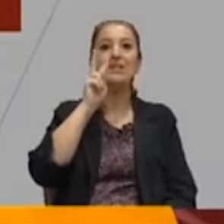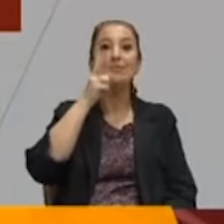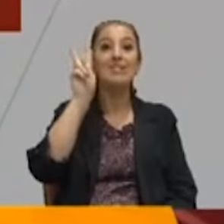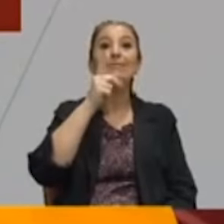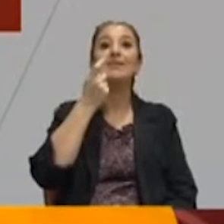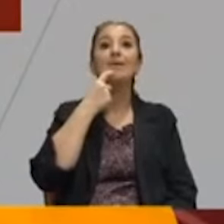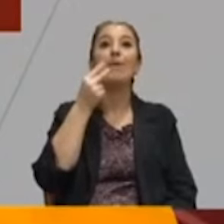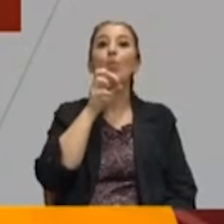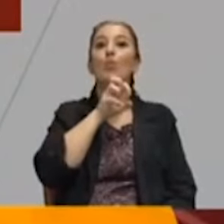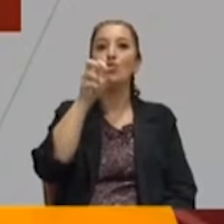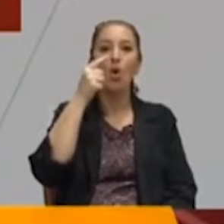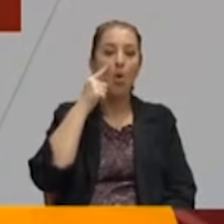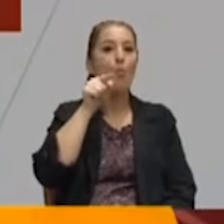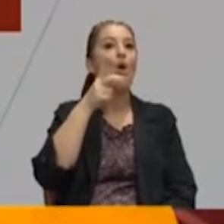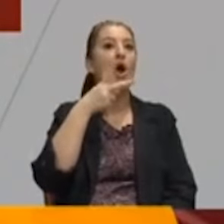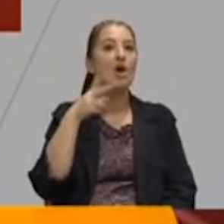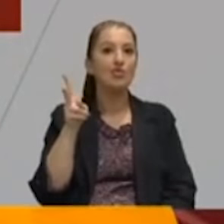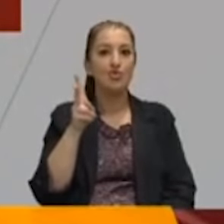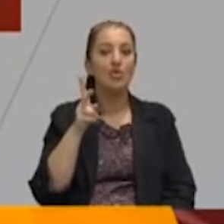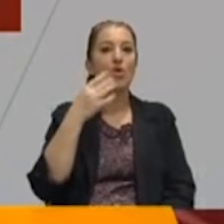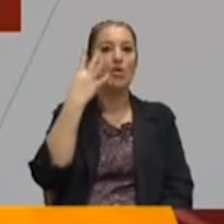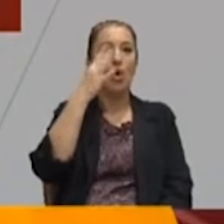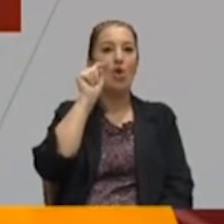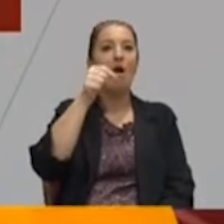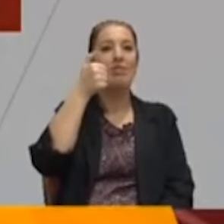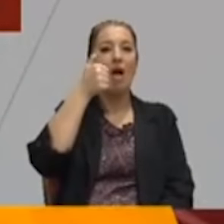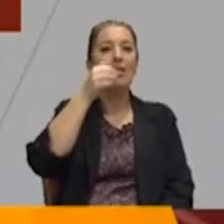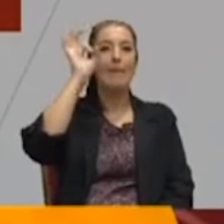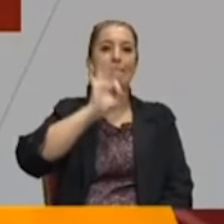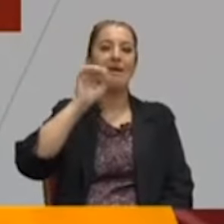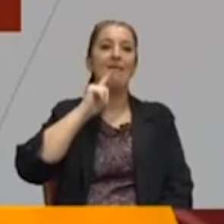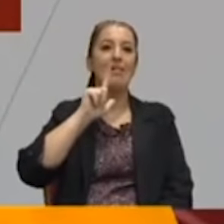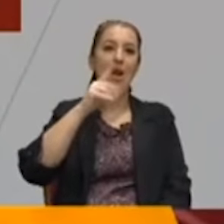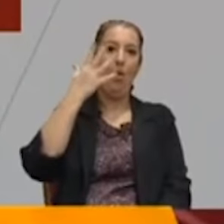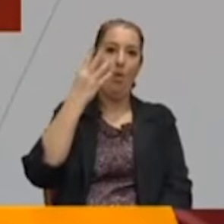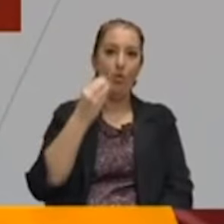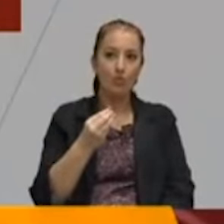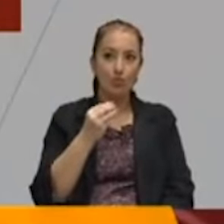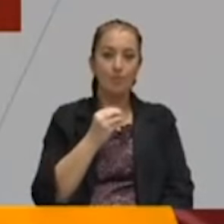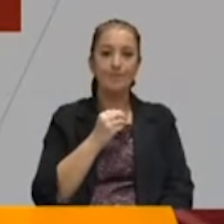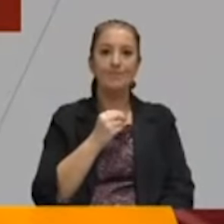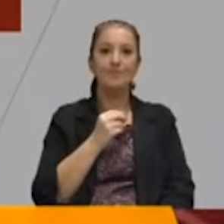2020 yılı bütçesinde bu açığı 4.6 milyar liraya indirmiştik.